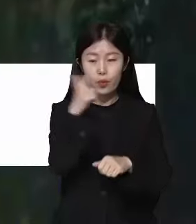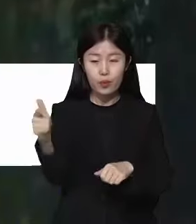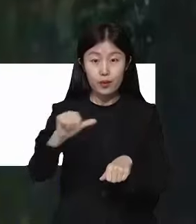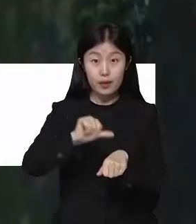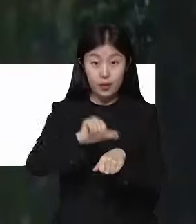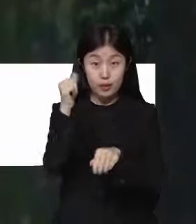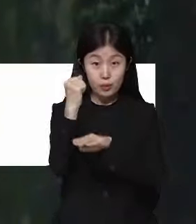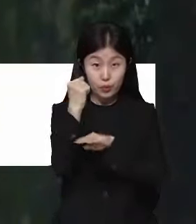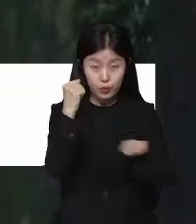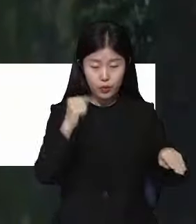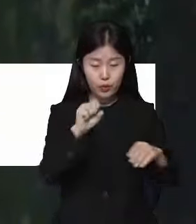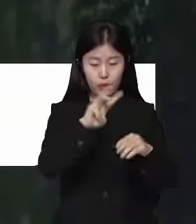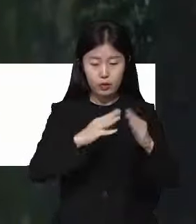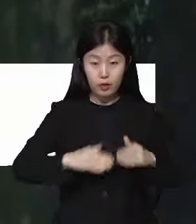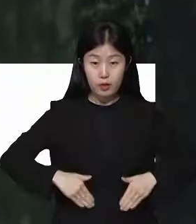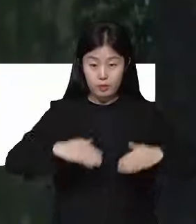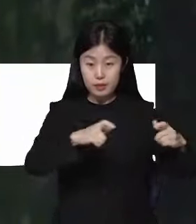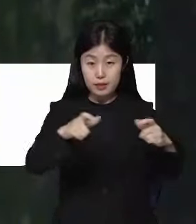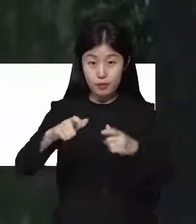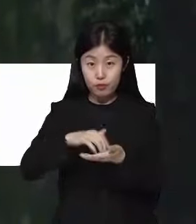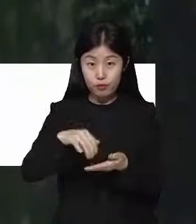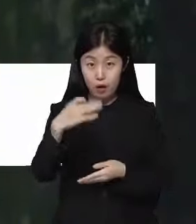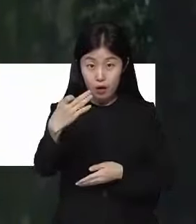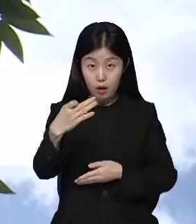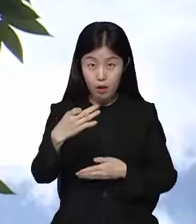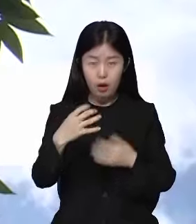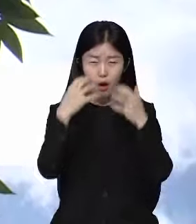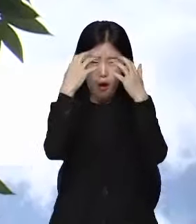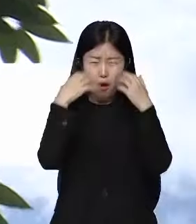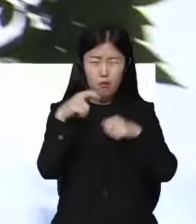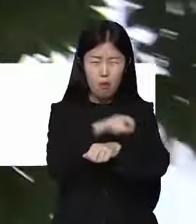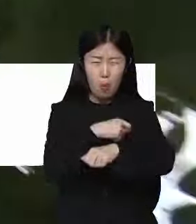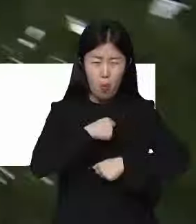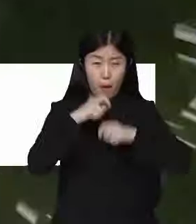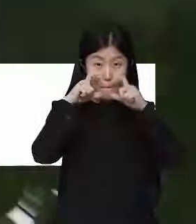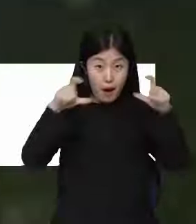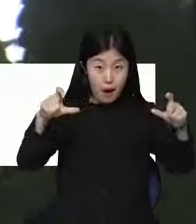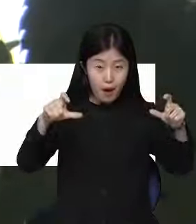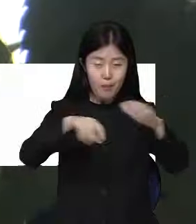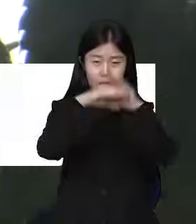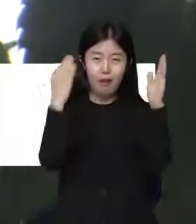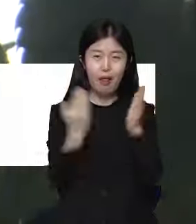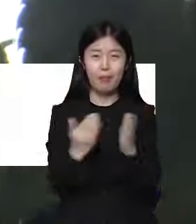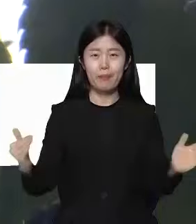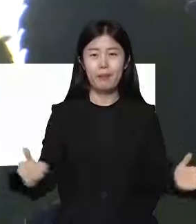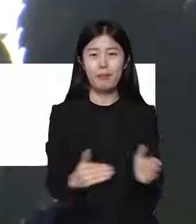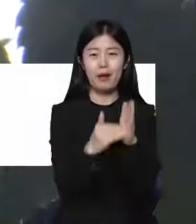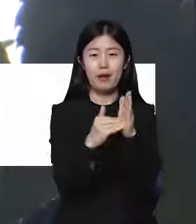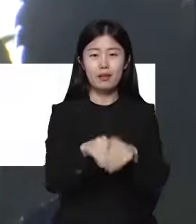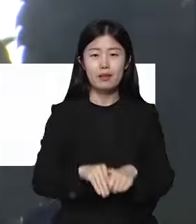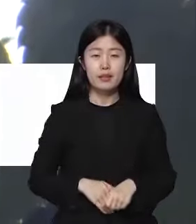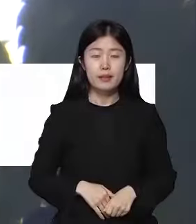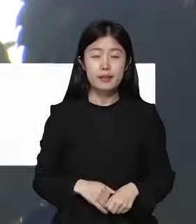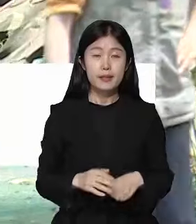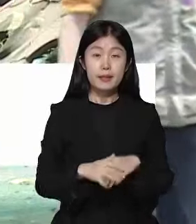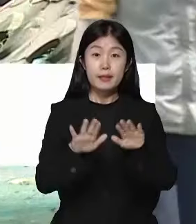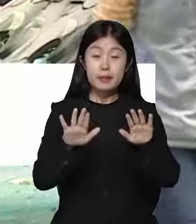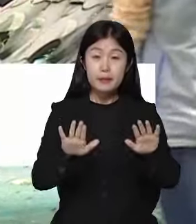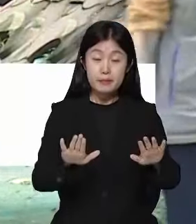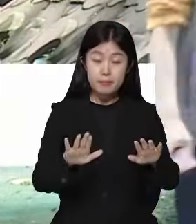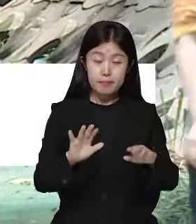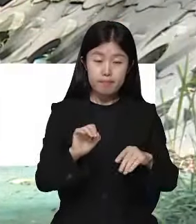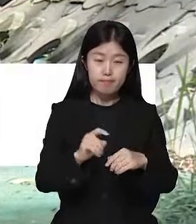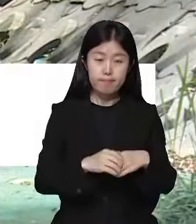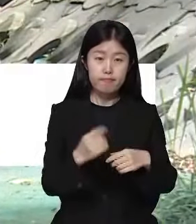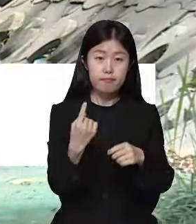기점으로 광주와 전남 14개 시군의 폭염주의보를 해제했습니다. 지난 7월 20일 광주와 전남에 첫